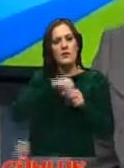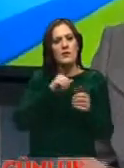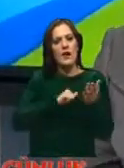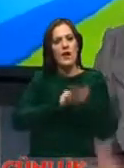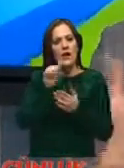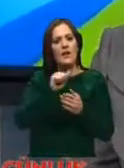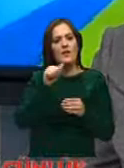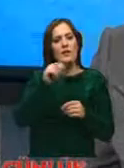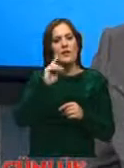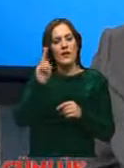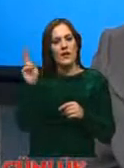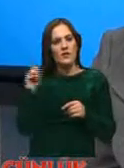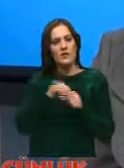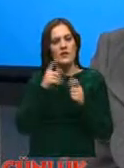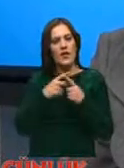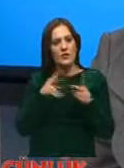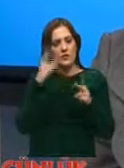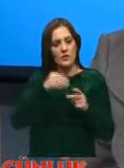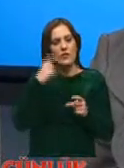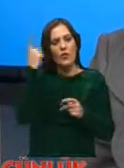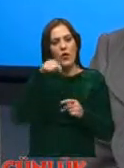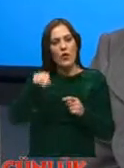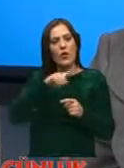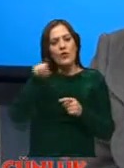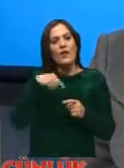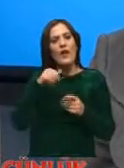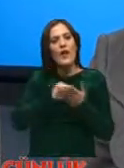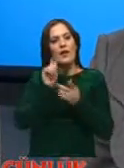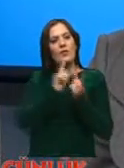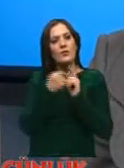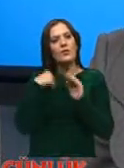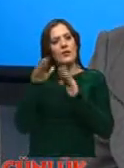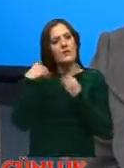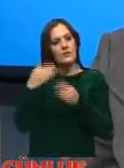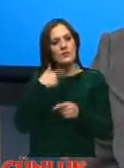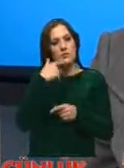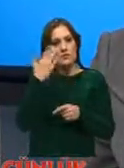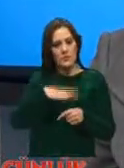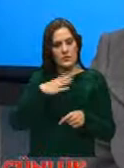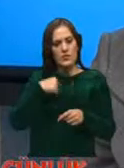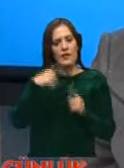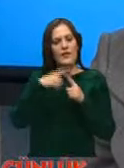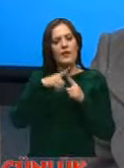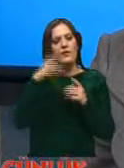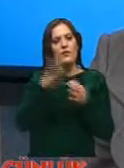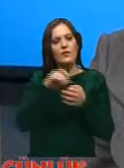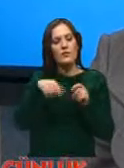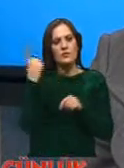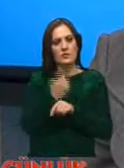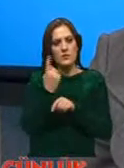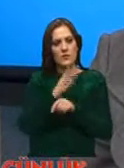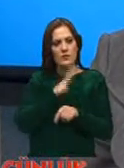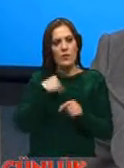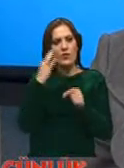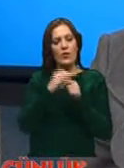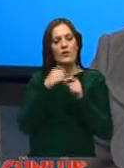her bütün taraflara açık olduğunu ve onları her durumda destekleyeceğimizi söylemek istiyoruz. Telifle ilgili şöyle de bir şey var.